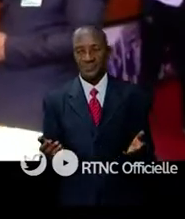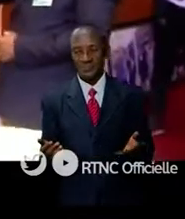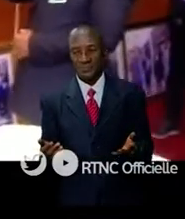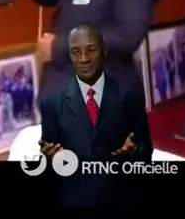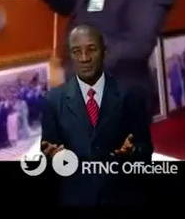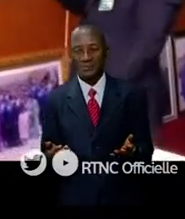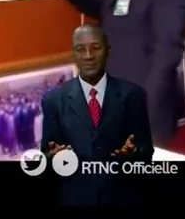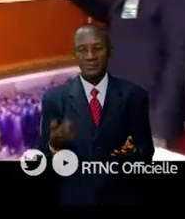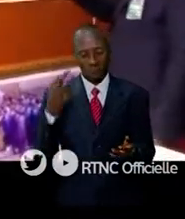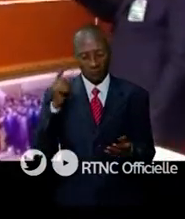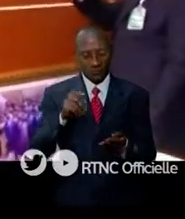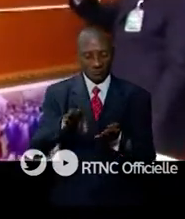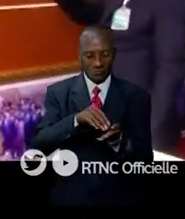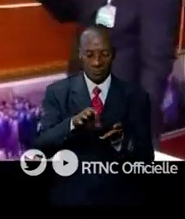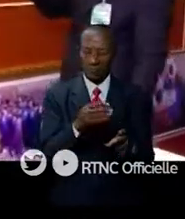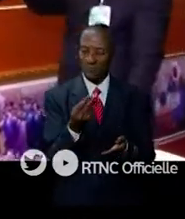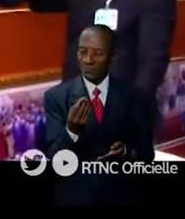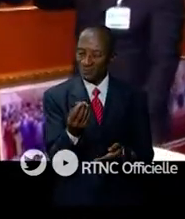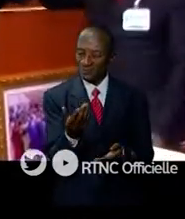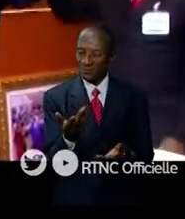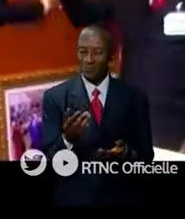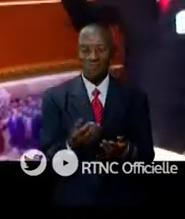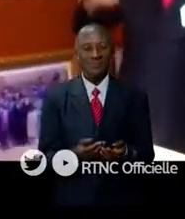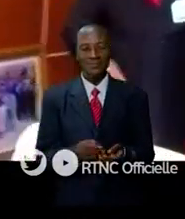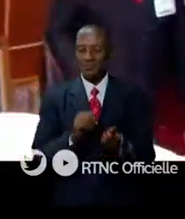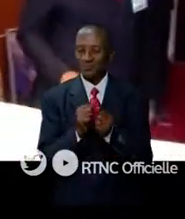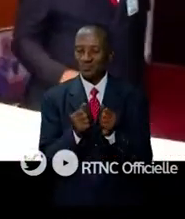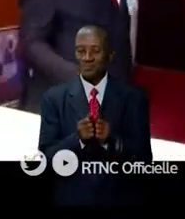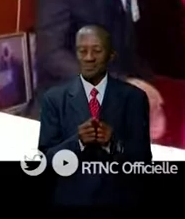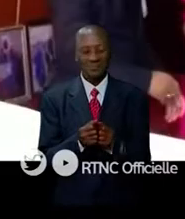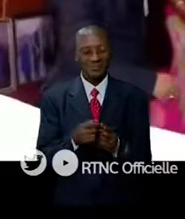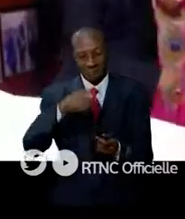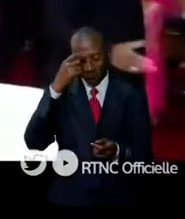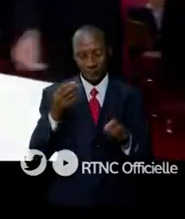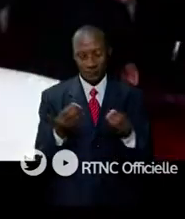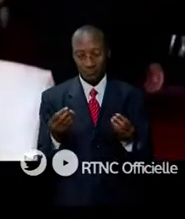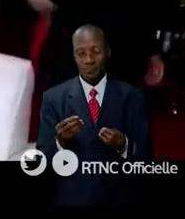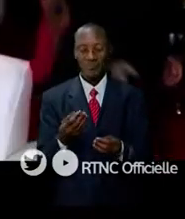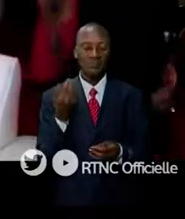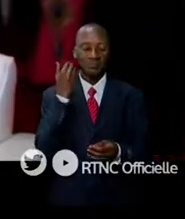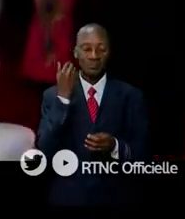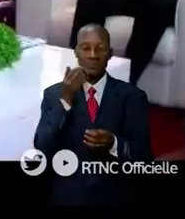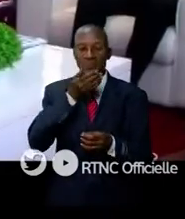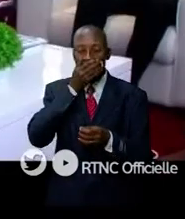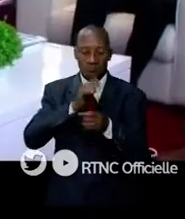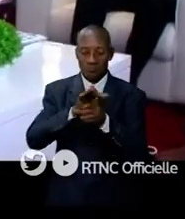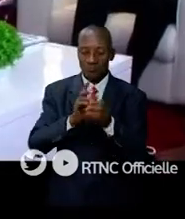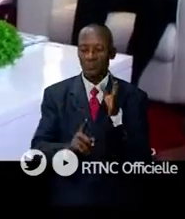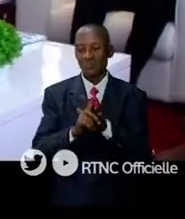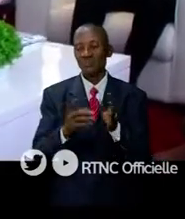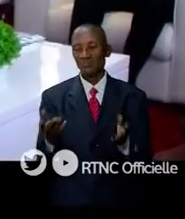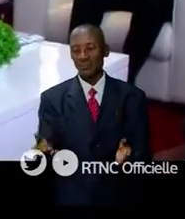la mobilisation des recettes suite à la crise sanitaire, le vice-premier ministre, ministre du budget, Jean-Baudouin Mayomambeke, tient